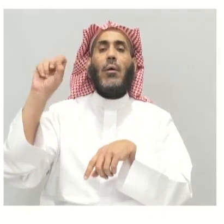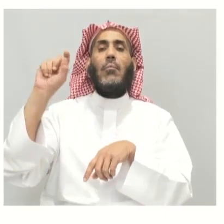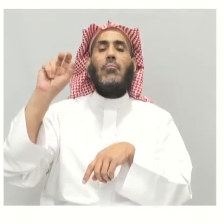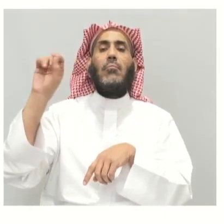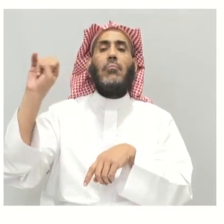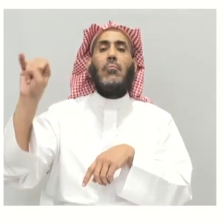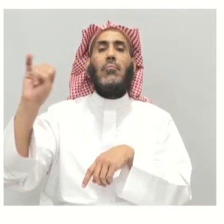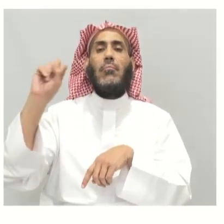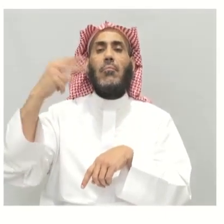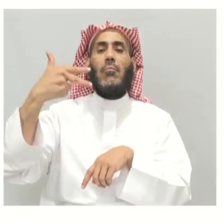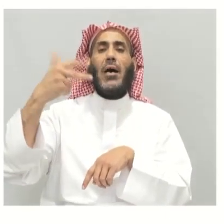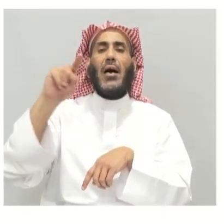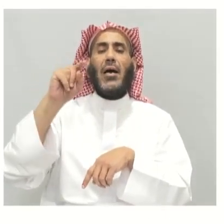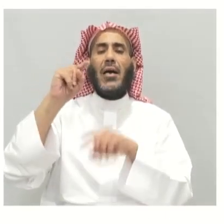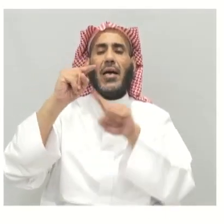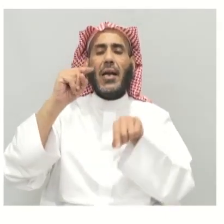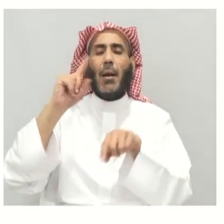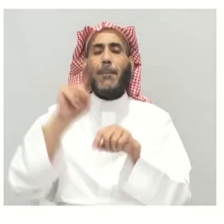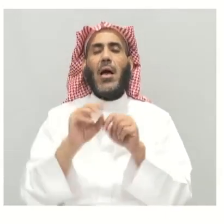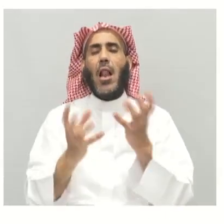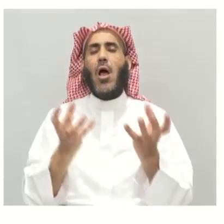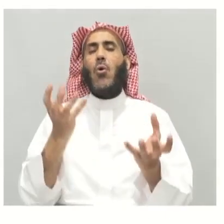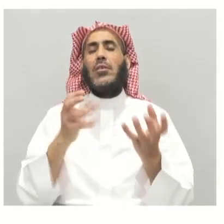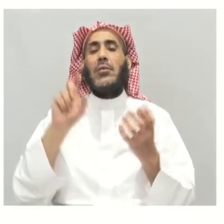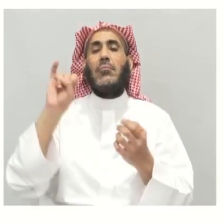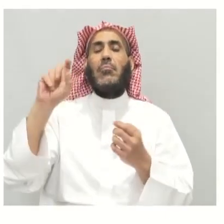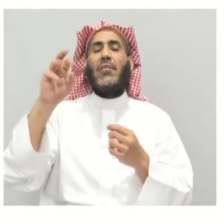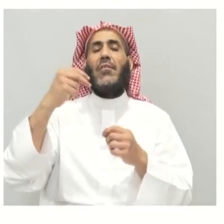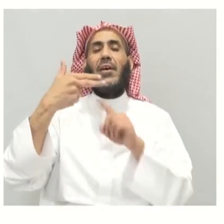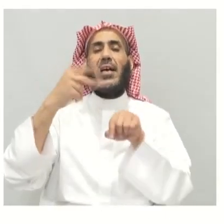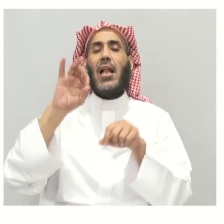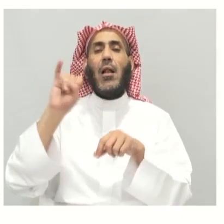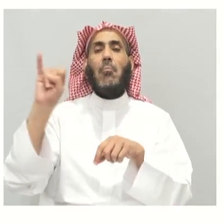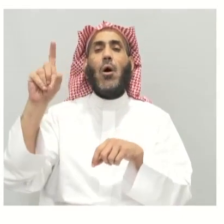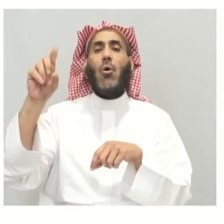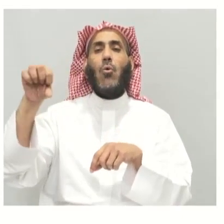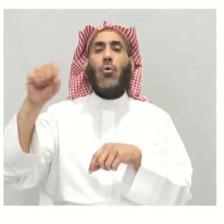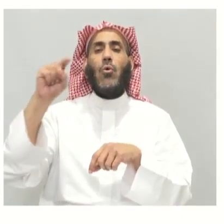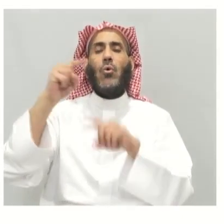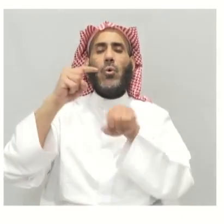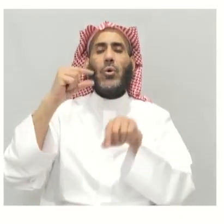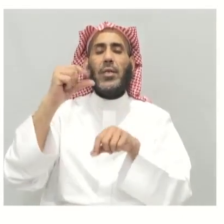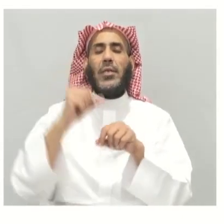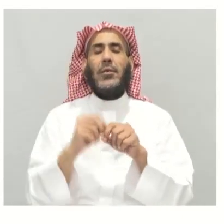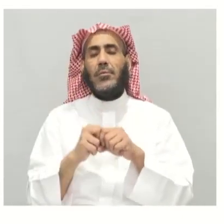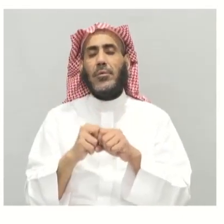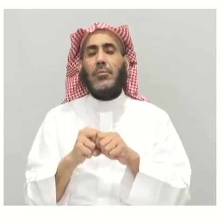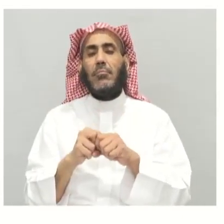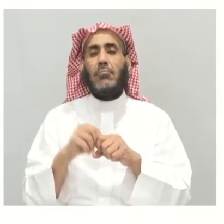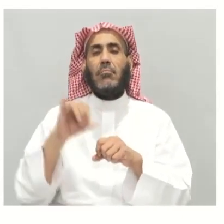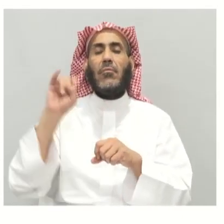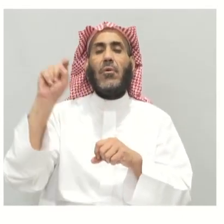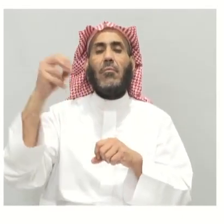وزن، أحسنتم، على وزن مفعل. مورد كذلك على وزن، أحسنتم، إذن على